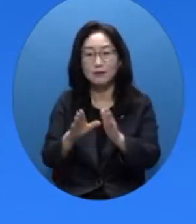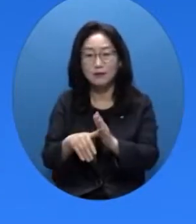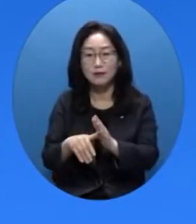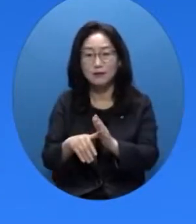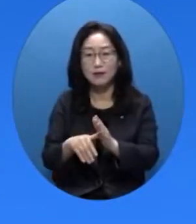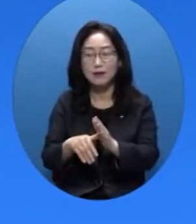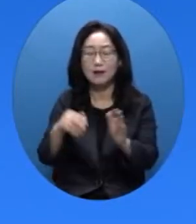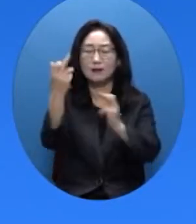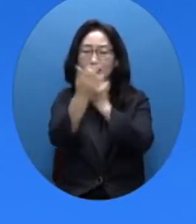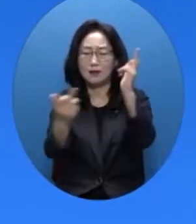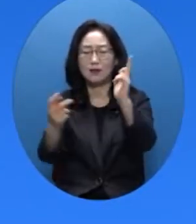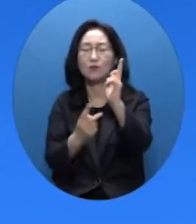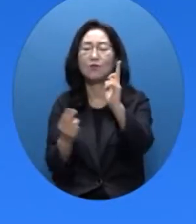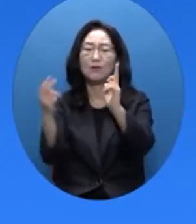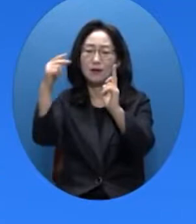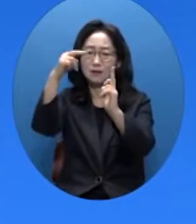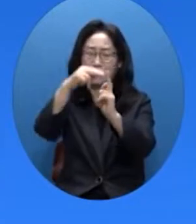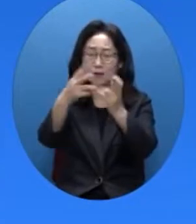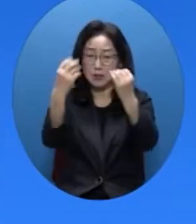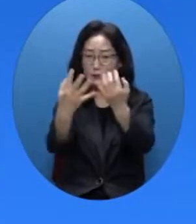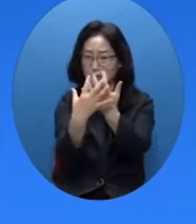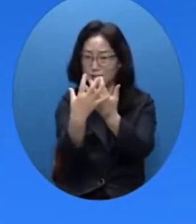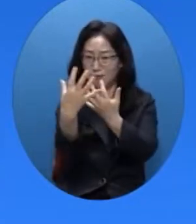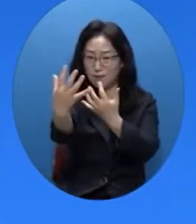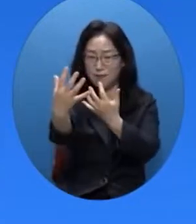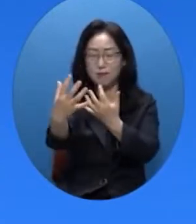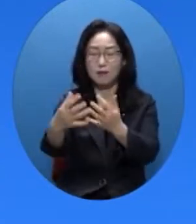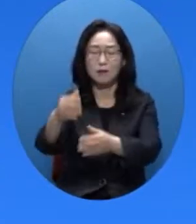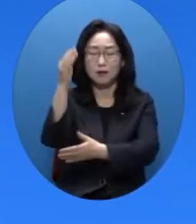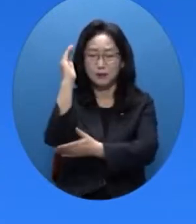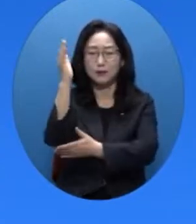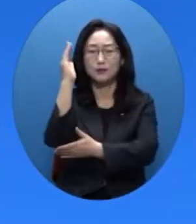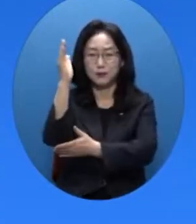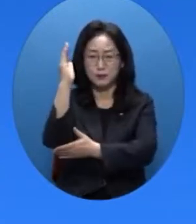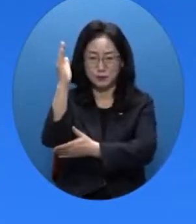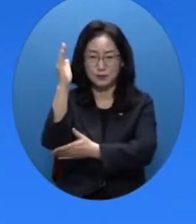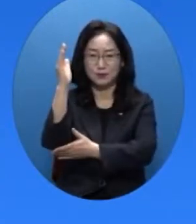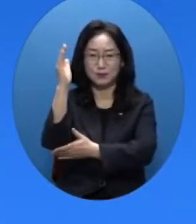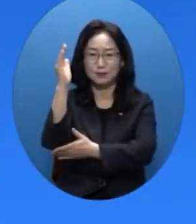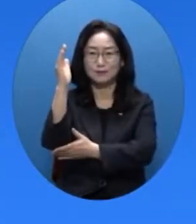산에 올라 가셨어 않은 무리들에게 말씀을 전하실 때